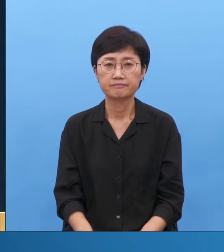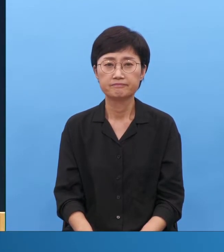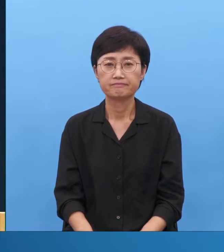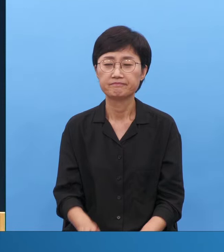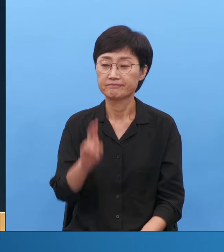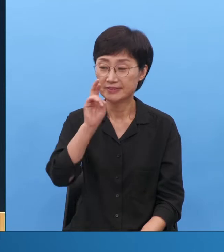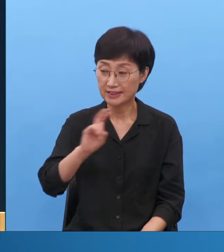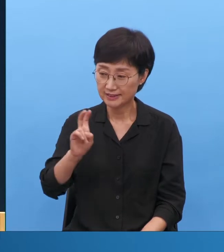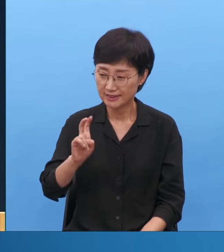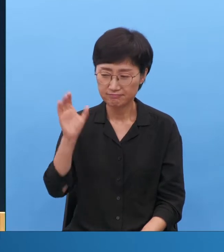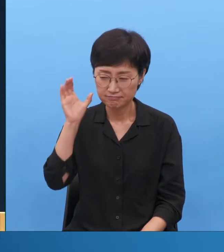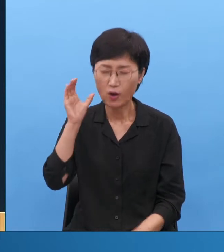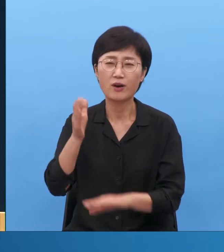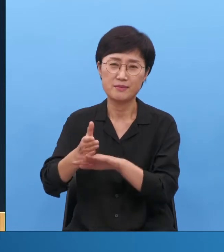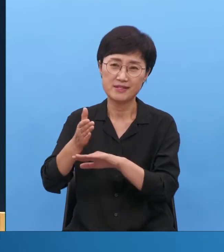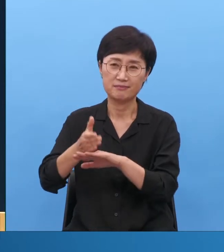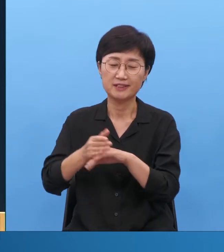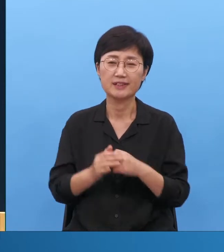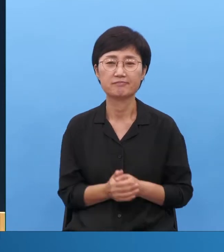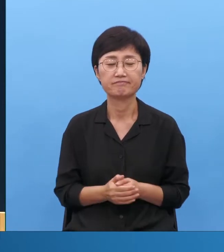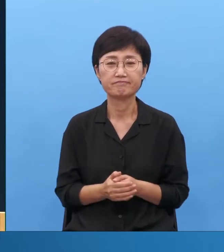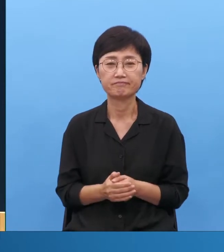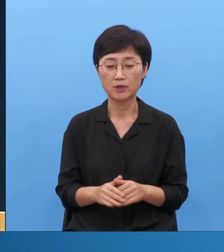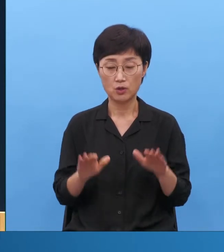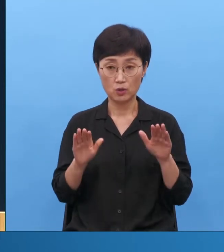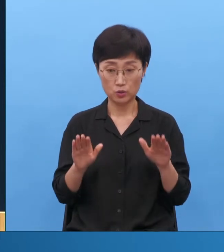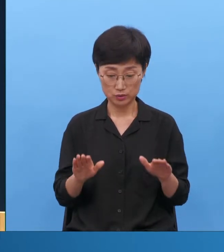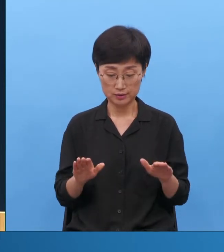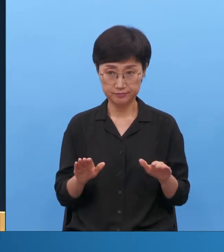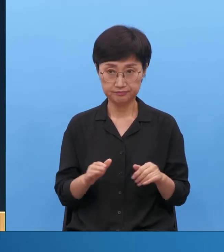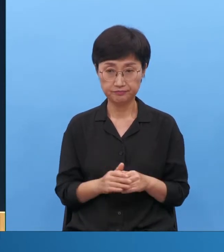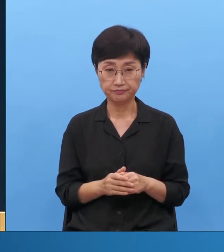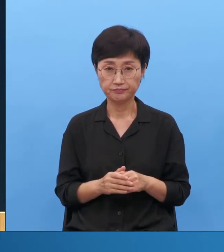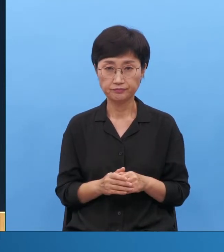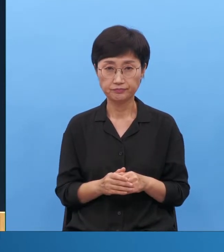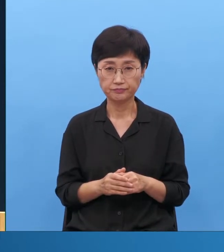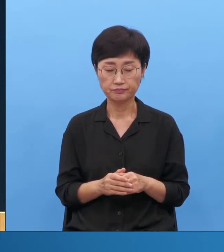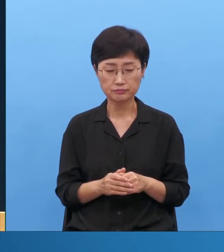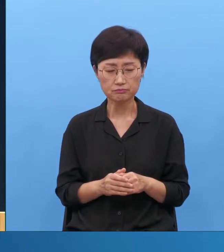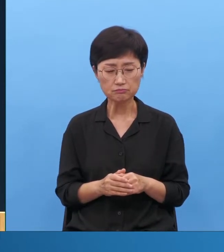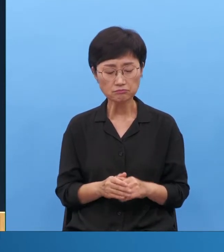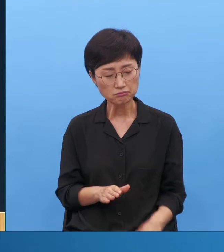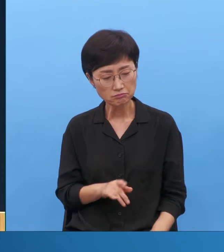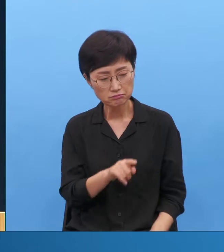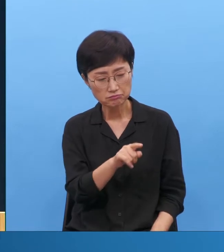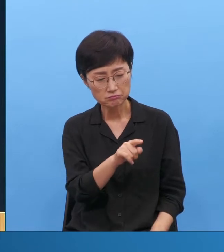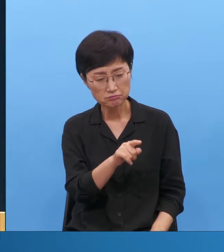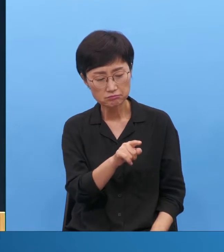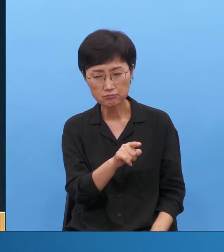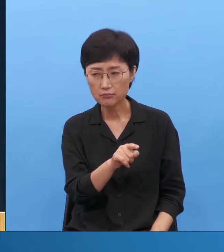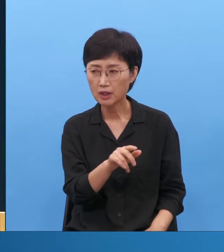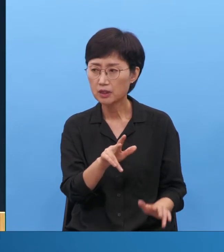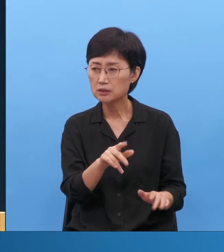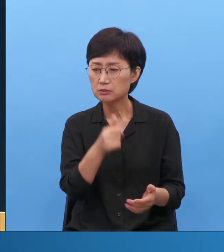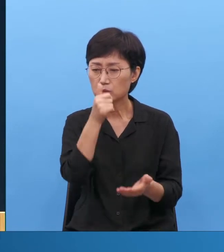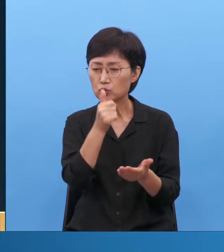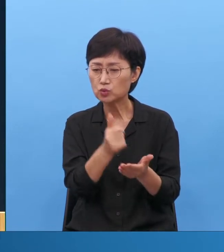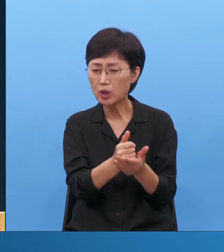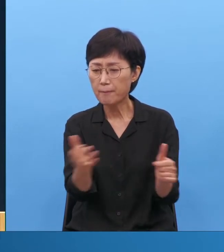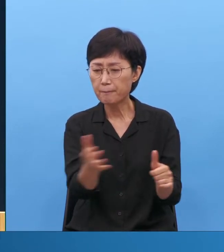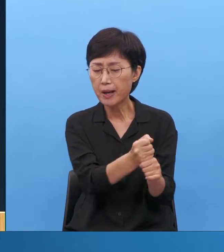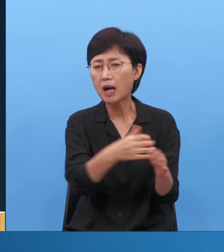감사합니다. Thank you. 아직도 그 범인을 못 잡고 있죠. Even now, regarding a particular crime,